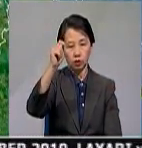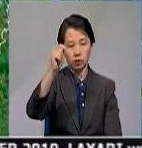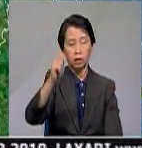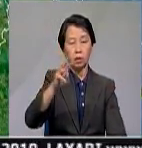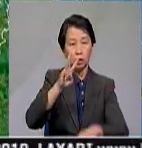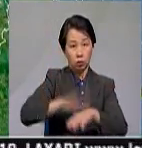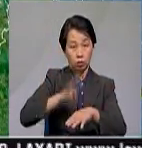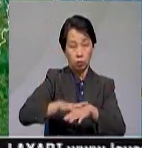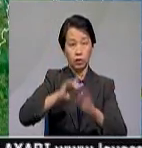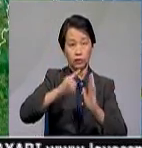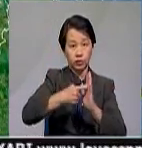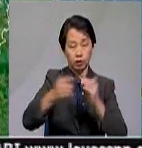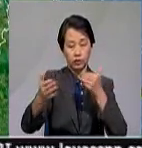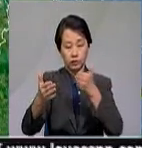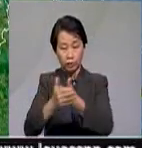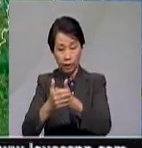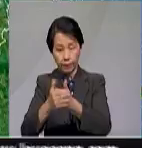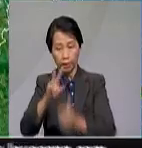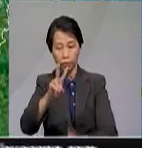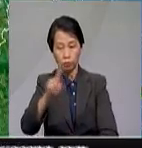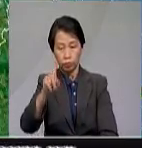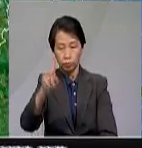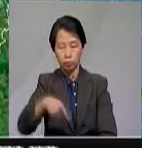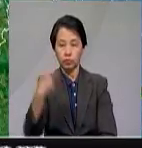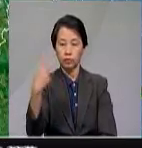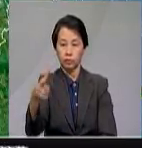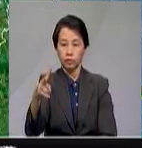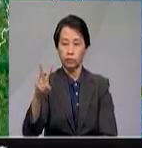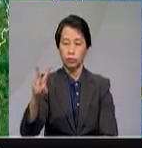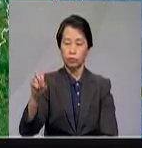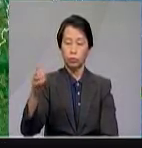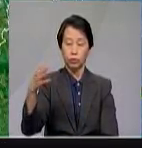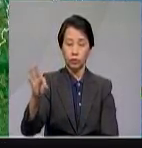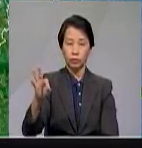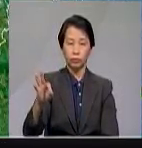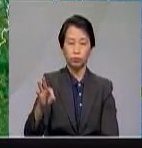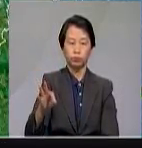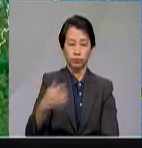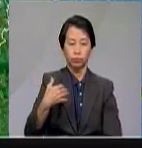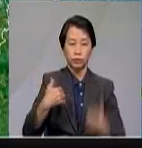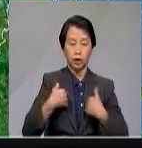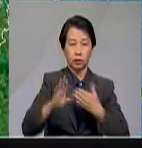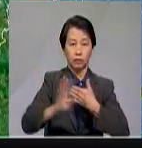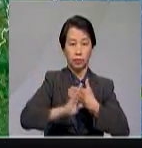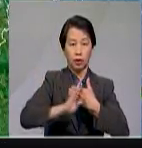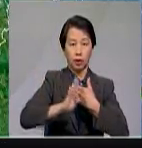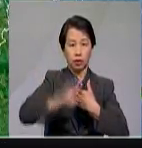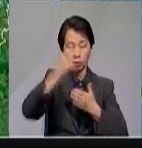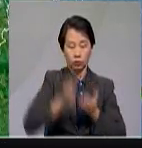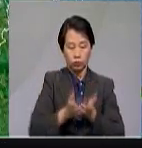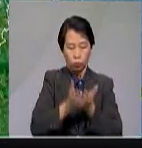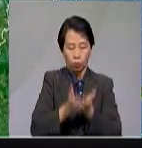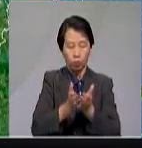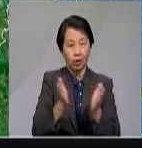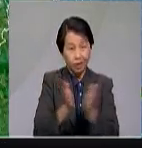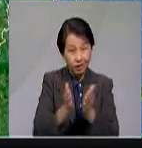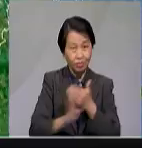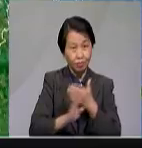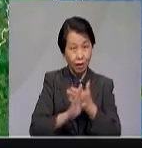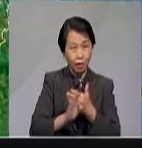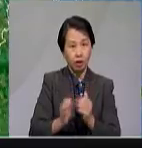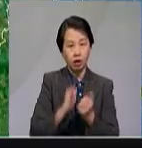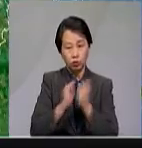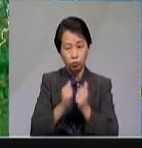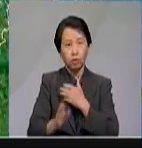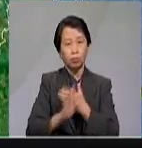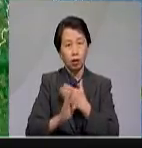amaran ini berkuat kuasa sehingga ke 21 Disember 2019. Yang mana keadaan ini adalah berbahaya kepada bot-bot kecil serta sukan dan